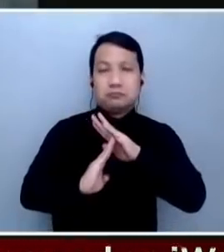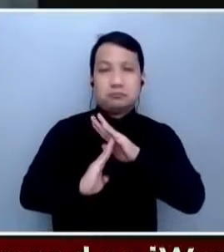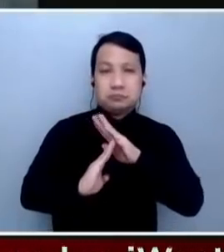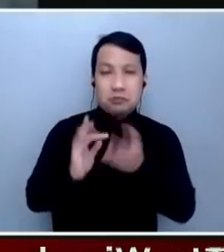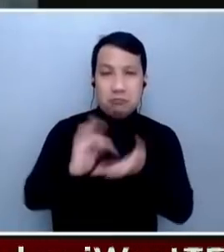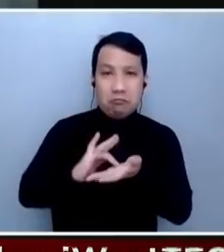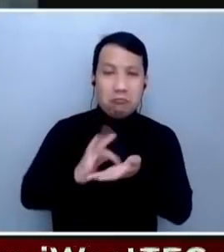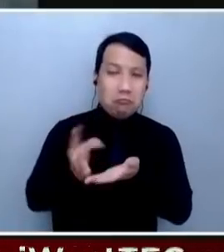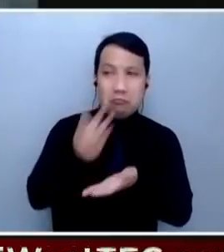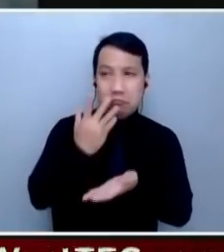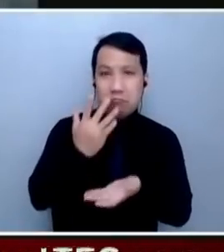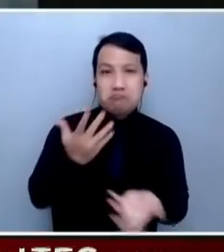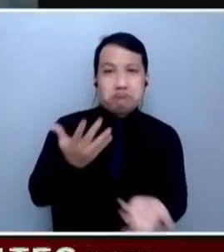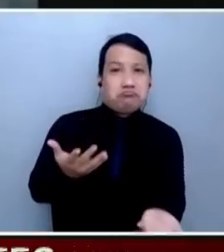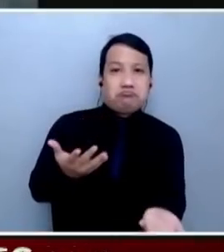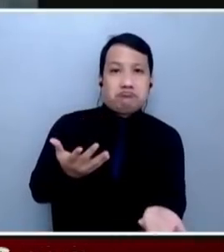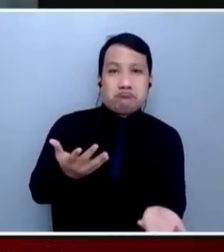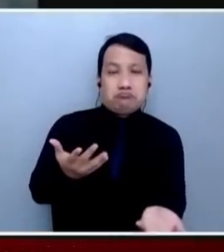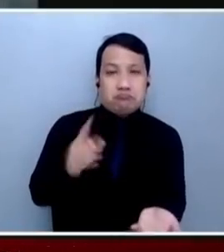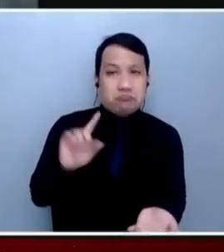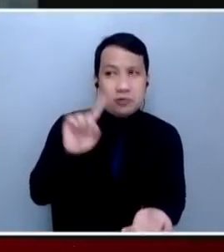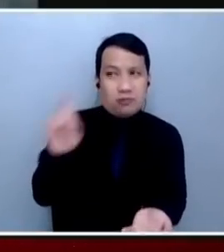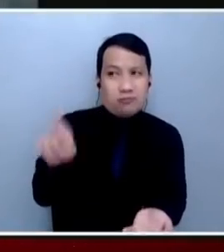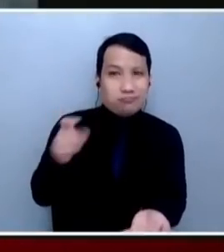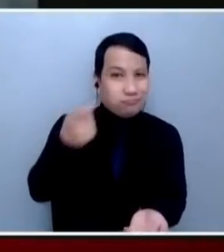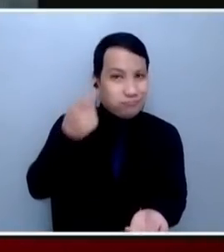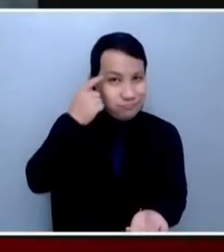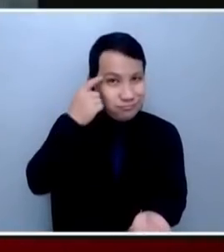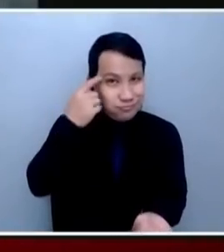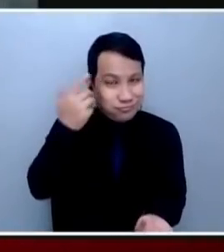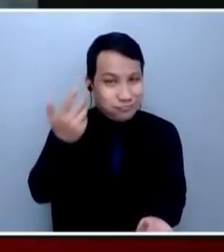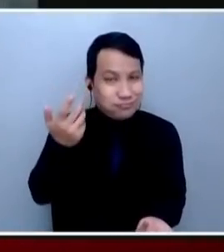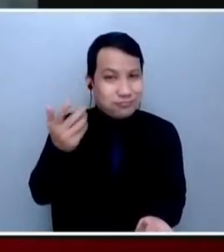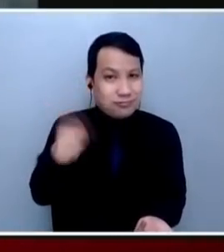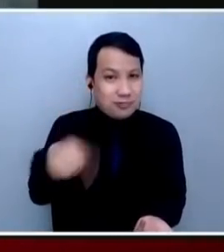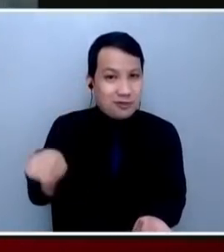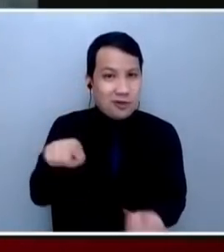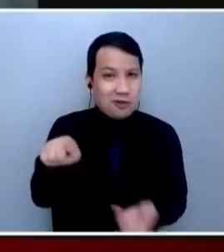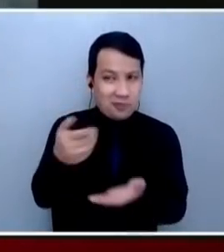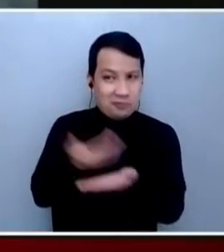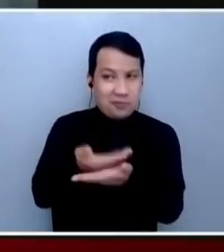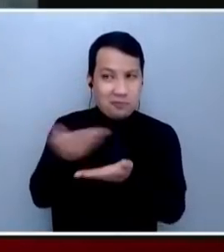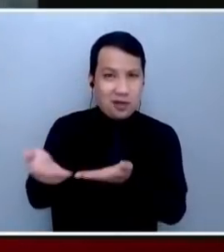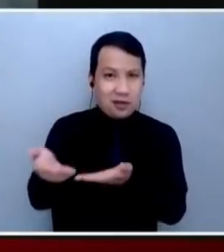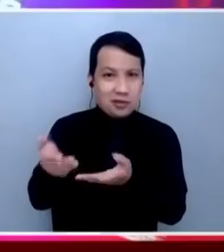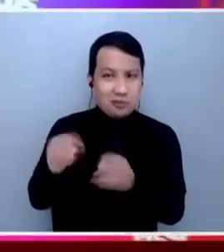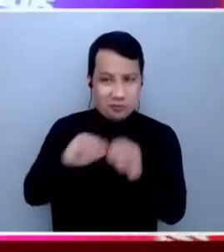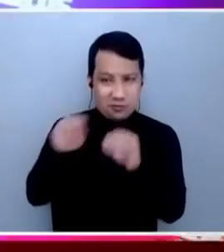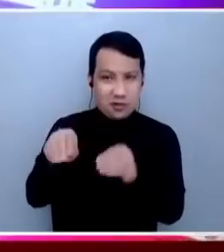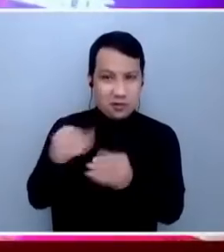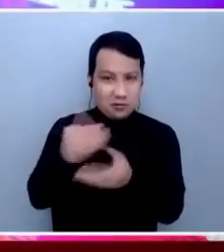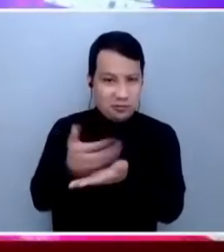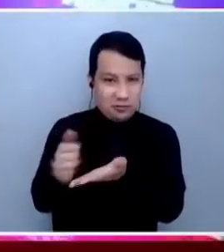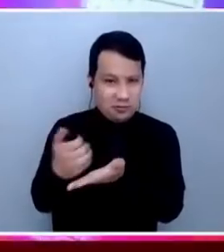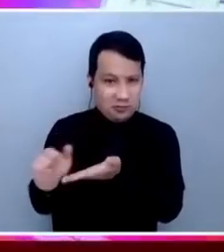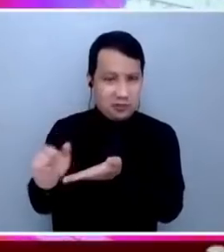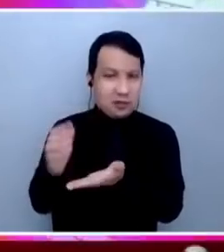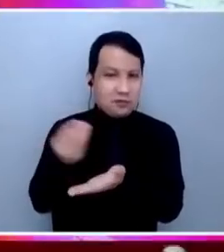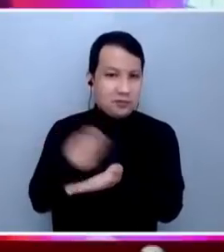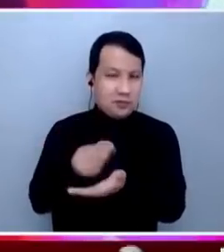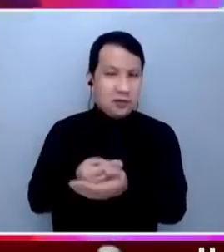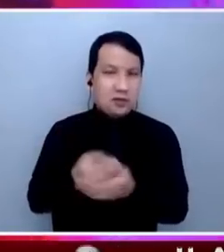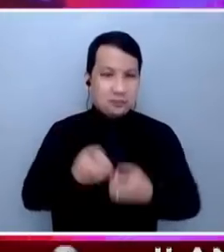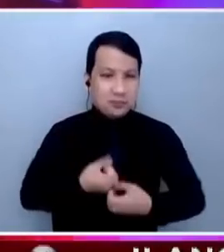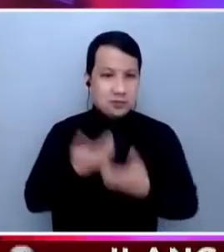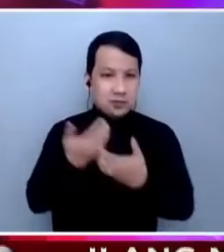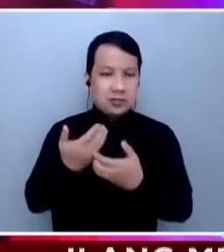drugs, then what's the sense of spending a lot more money? Naglabas naman kanina ng